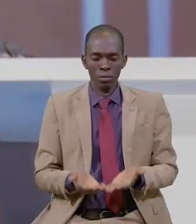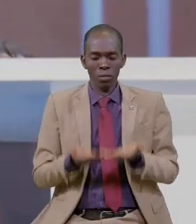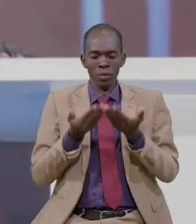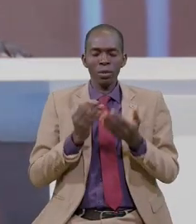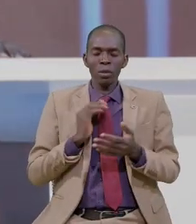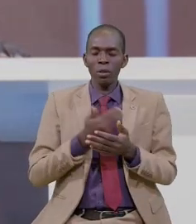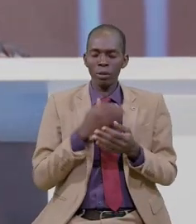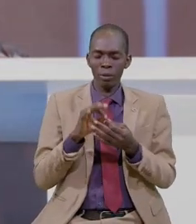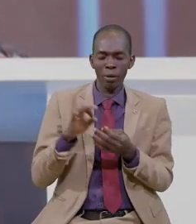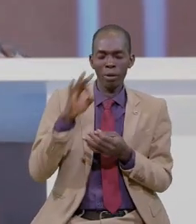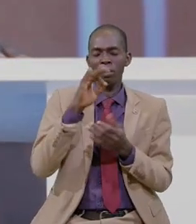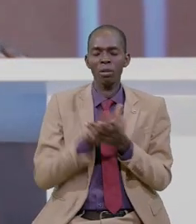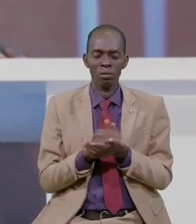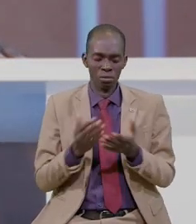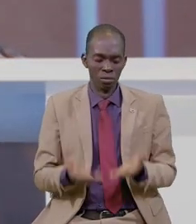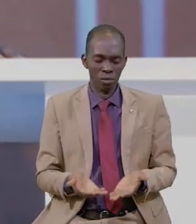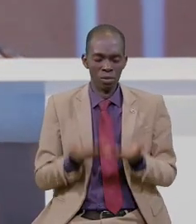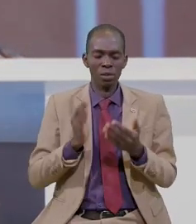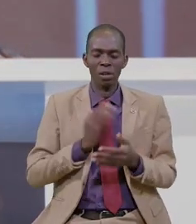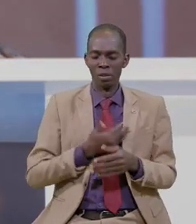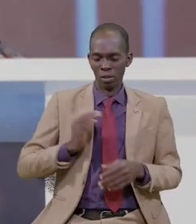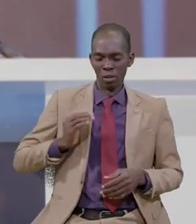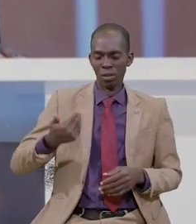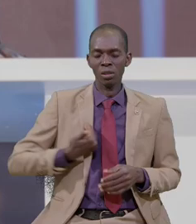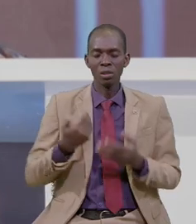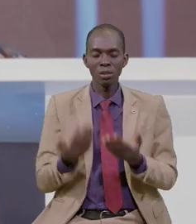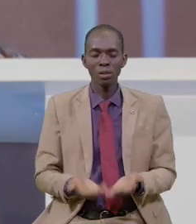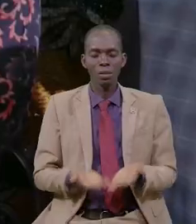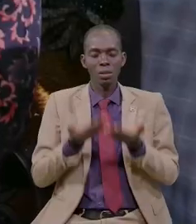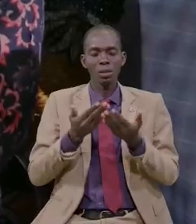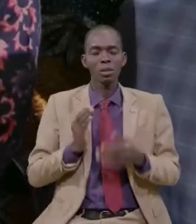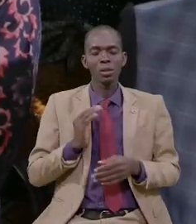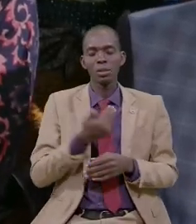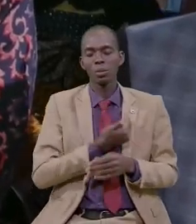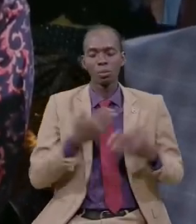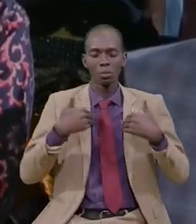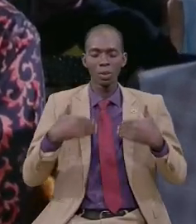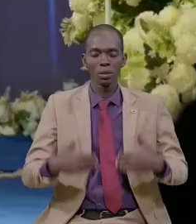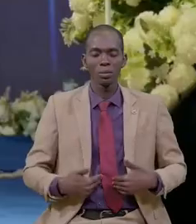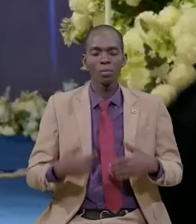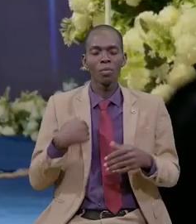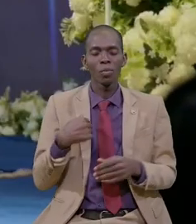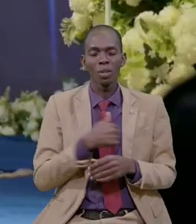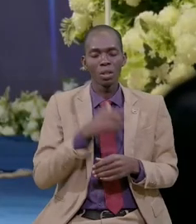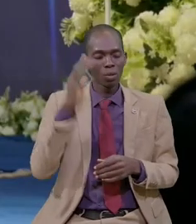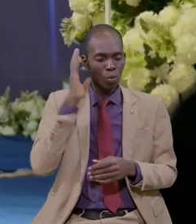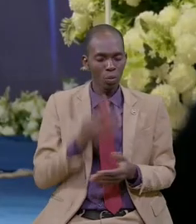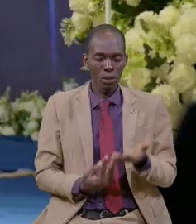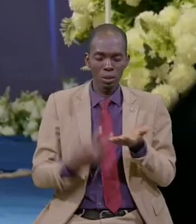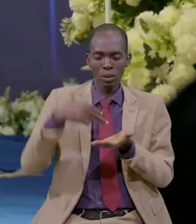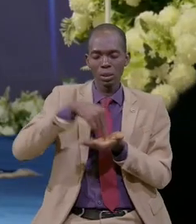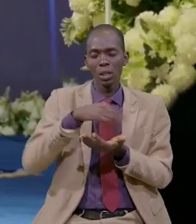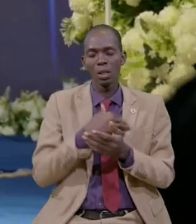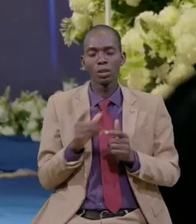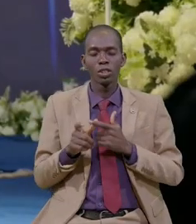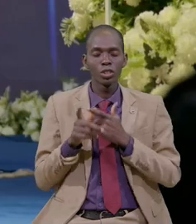Réveille nos esprits. Éveille nos âmes. Réveille nos corps. Nous allons nous lever,